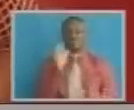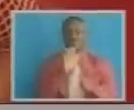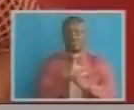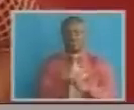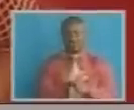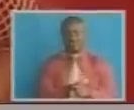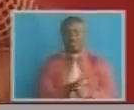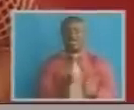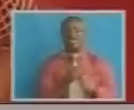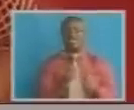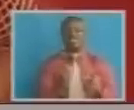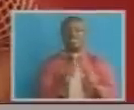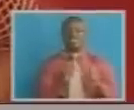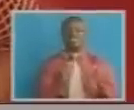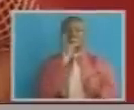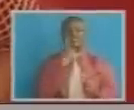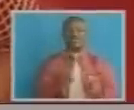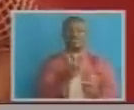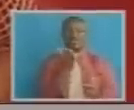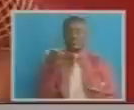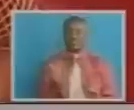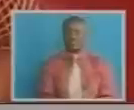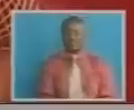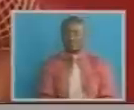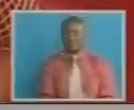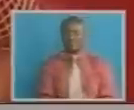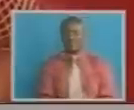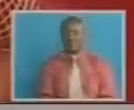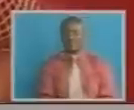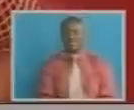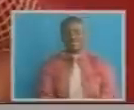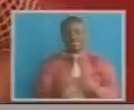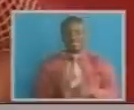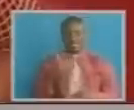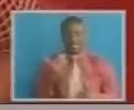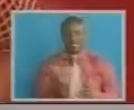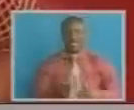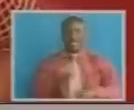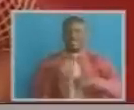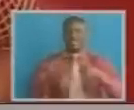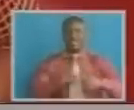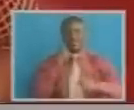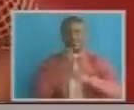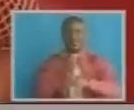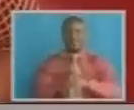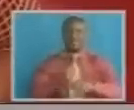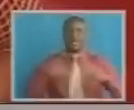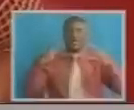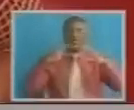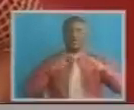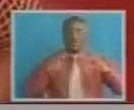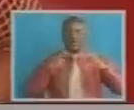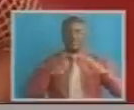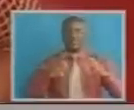zimekuwa zikisababisha Watu wengi kutokwenda kupiga Kura kwa hiyo serikali itaendelea kufanya utafiti na kuona sababu hizo ambazo